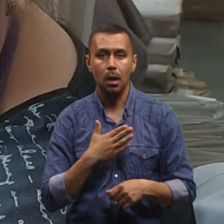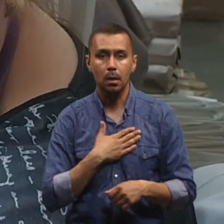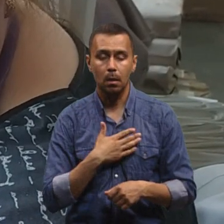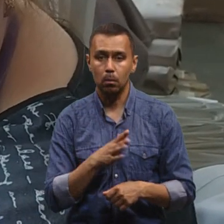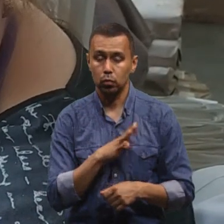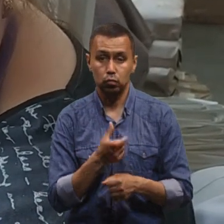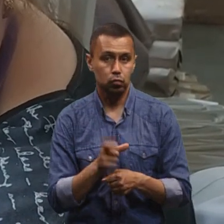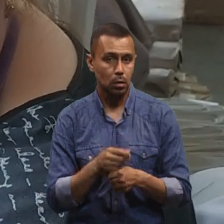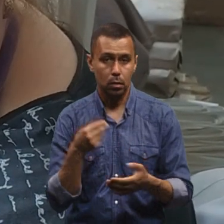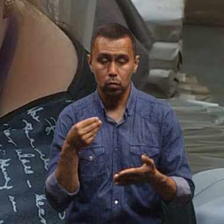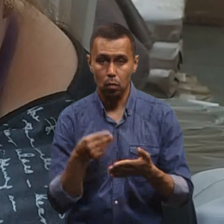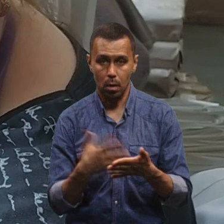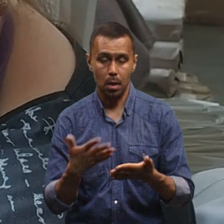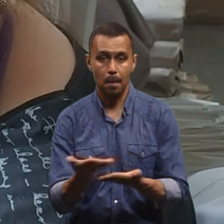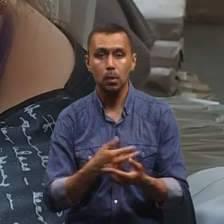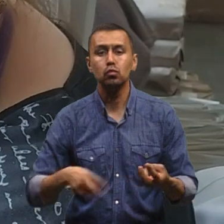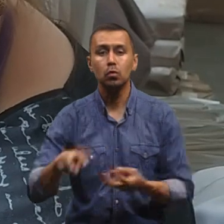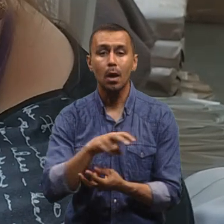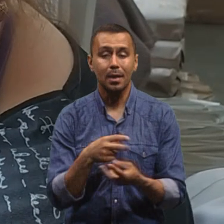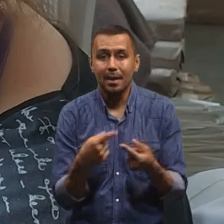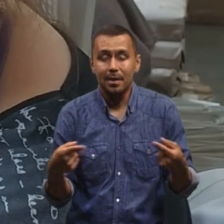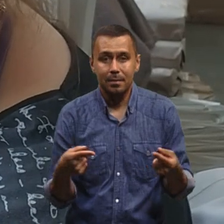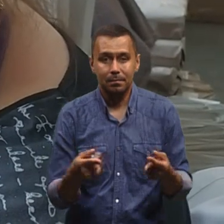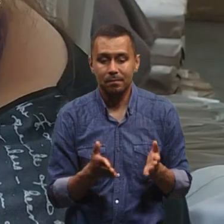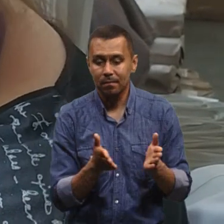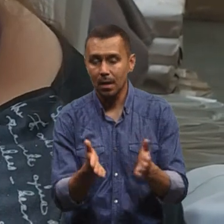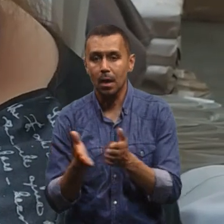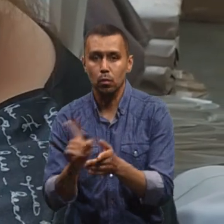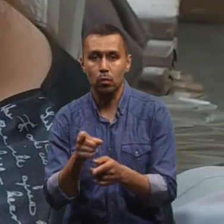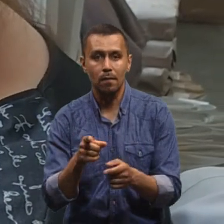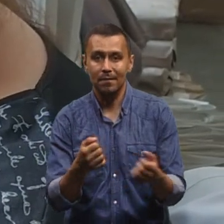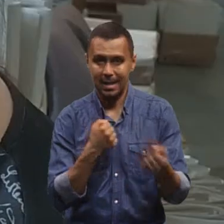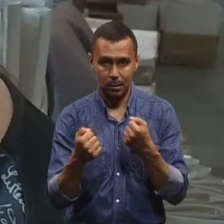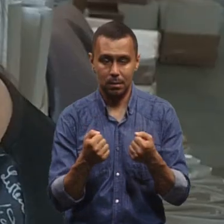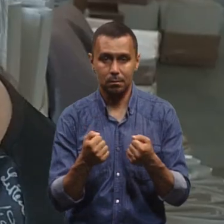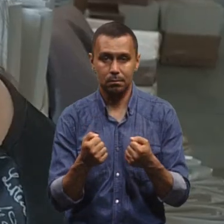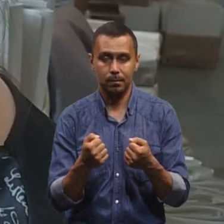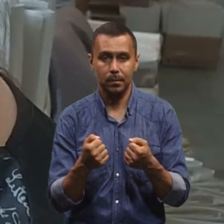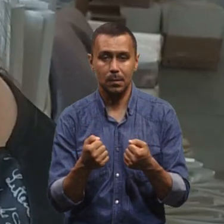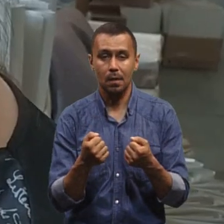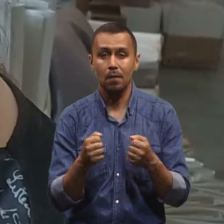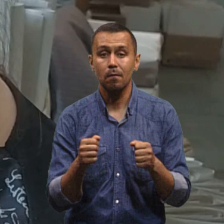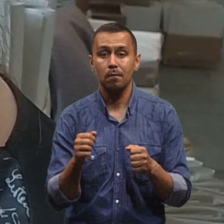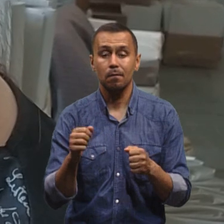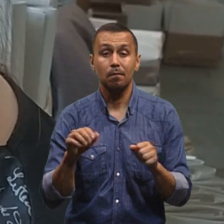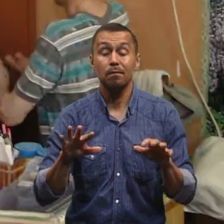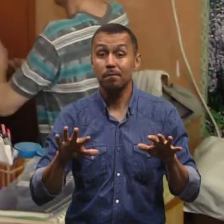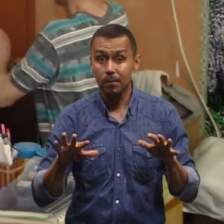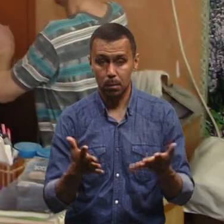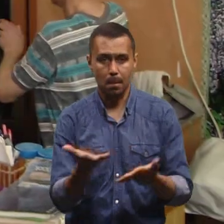дуже дороге, і ми шукали всі шляхи, щоб його втримати на плаву. Во всякому випадку ми не